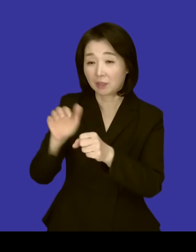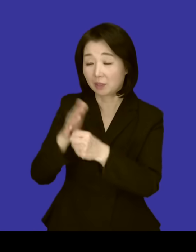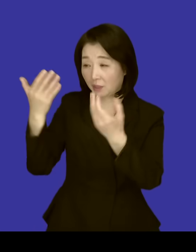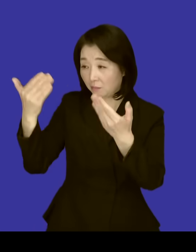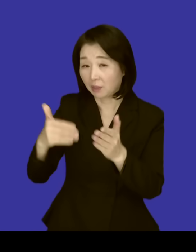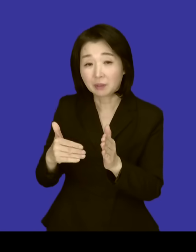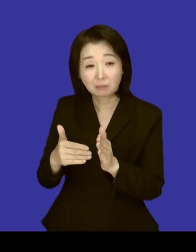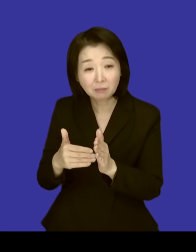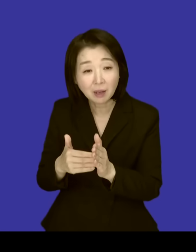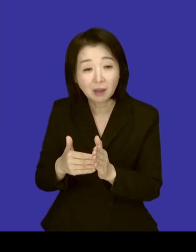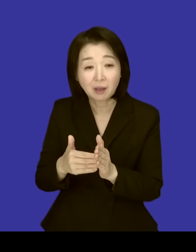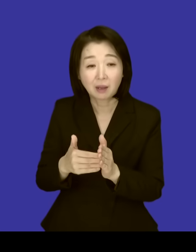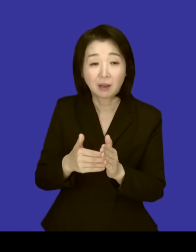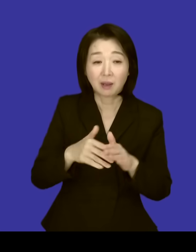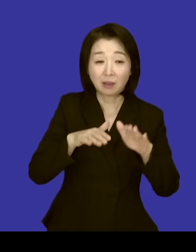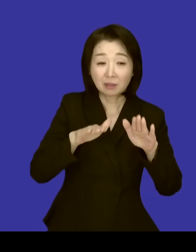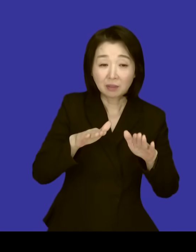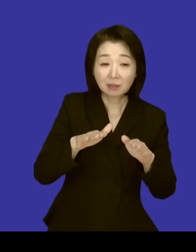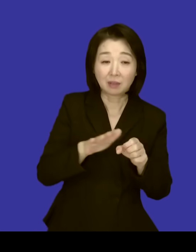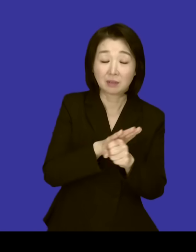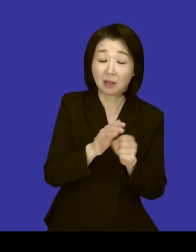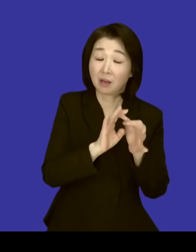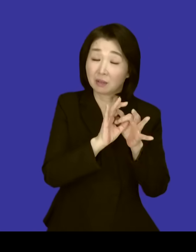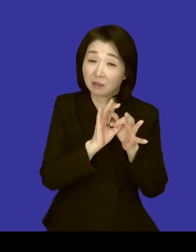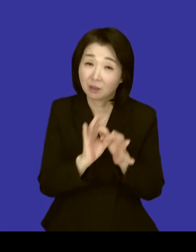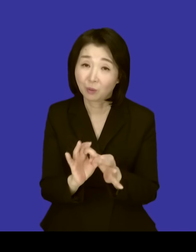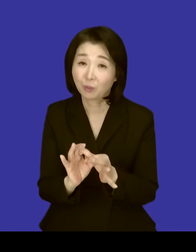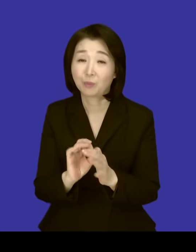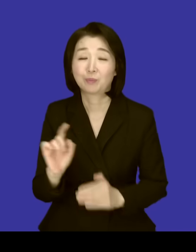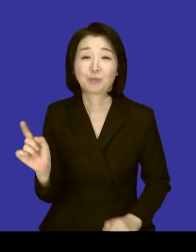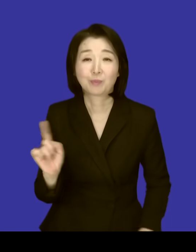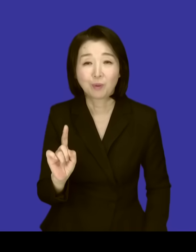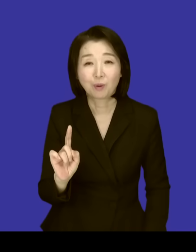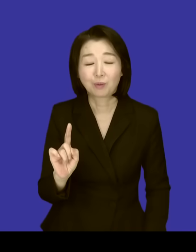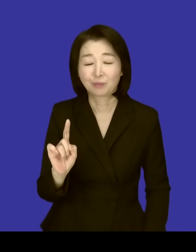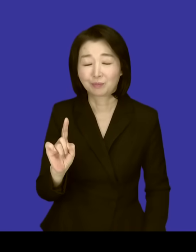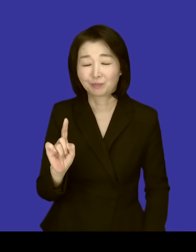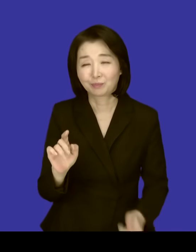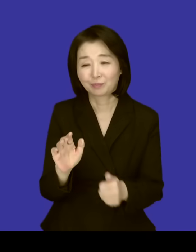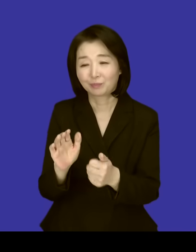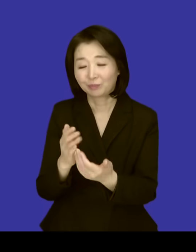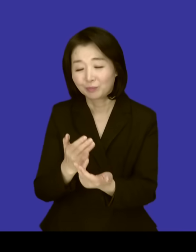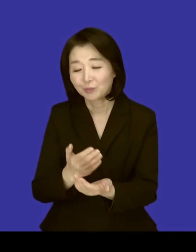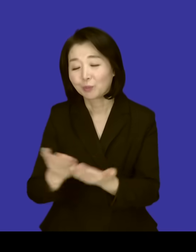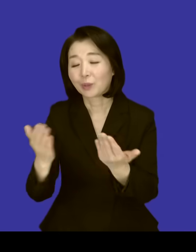사랑을 좀 많이 계속해서 이렇게 보답해 드리려고